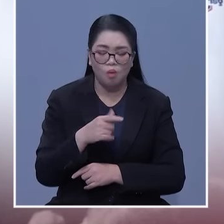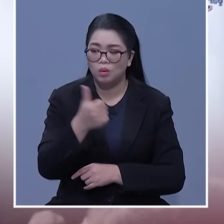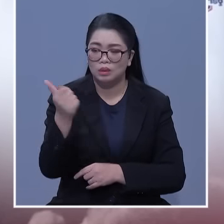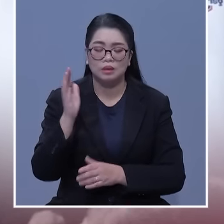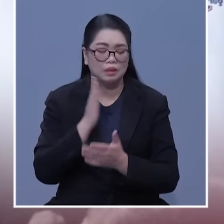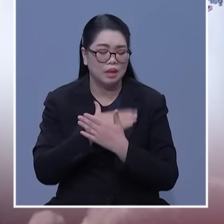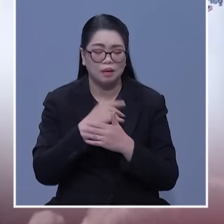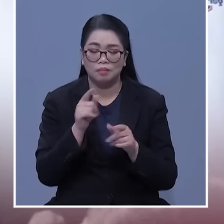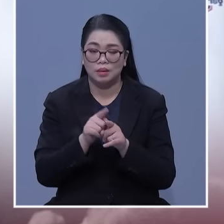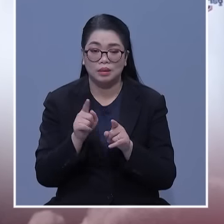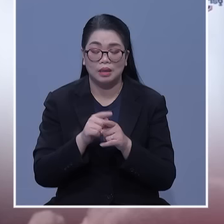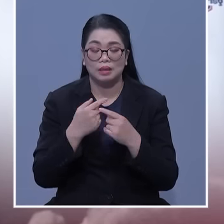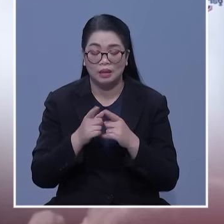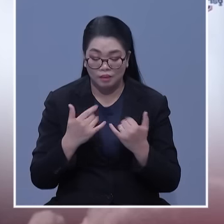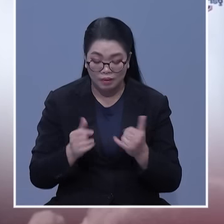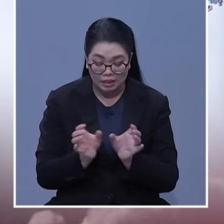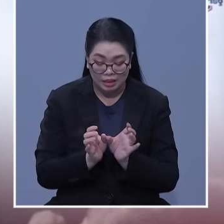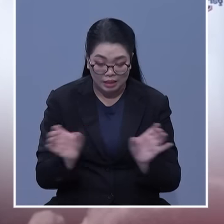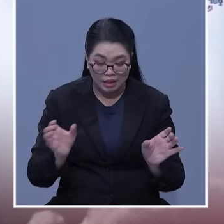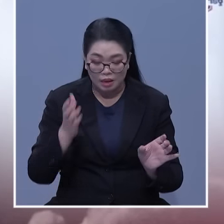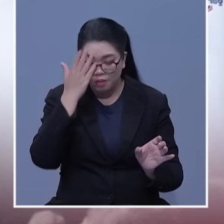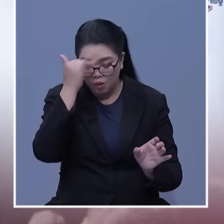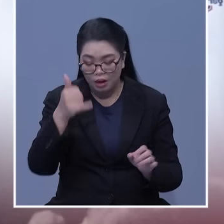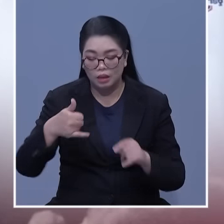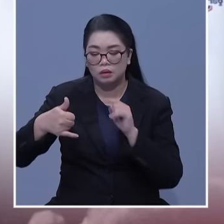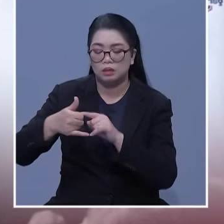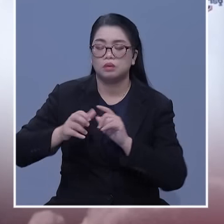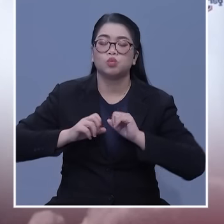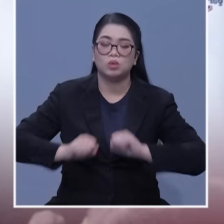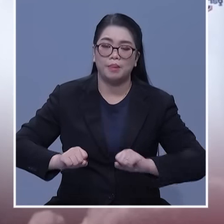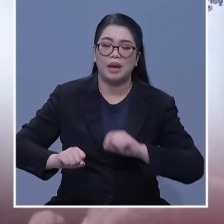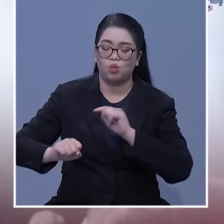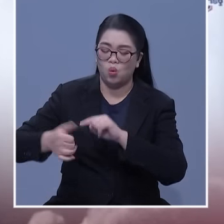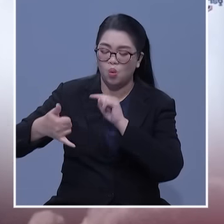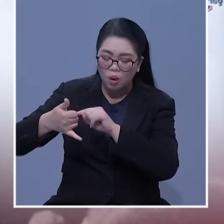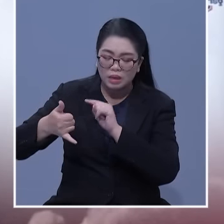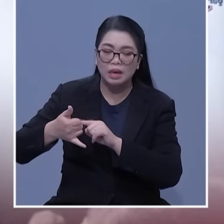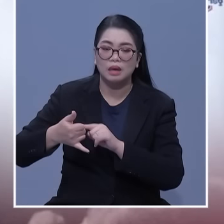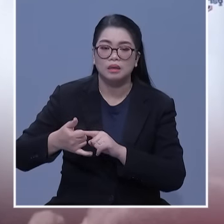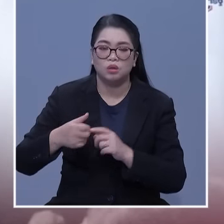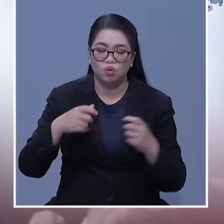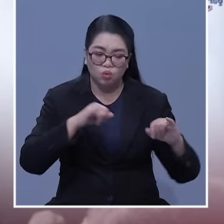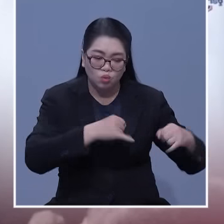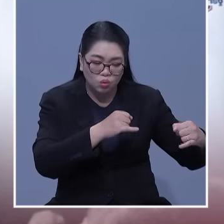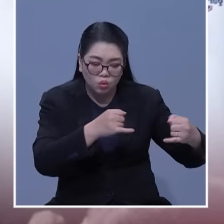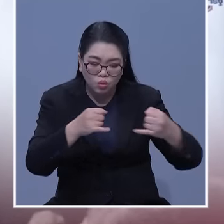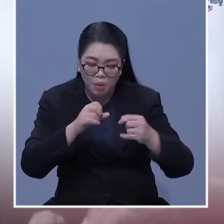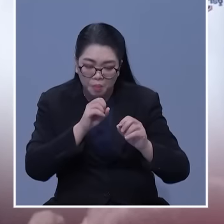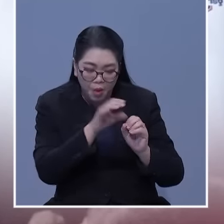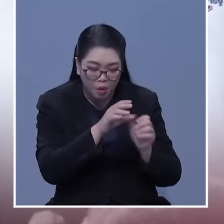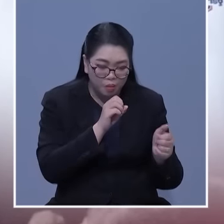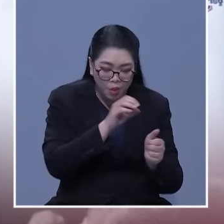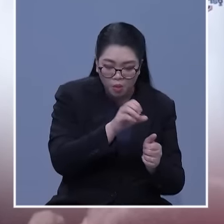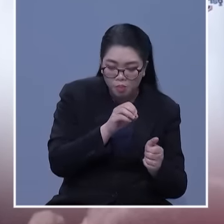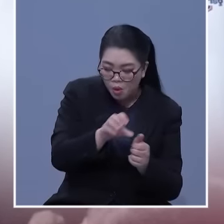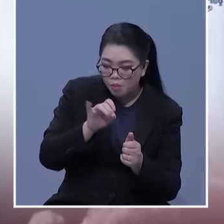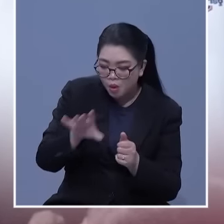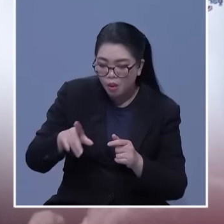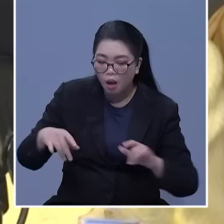มือนกันแต่ที่มาแตกแยกเพราะคุณสามารถเนี่ยเป็นชนวนเหต ุ ส่วนที่คุณสามารถออกมาตอบโต้ผู้กองธรรมนัสคุณศิระ